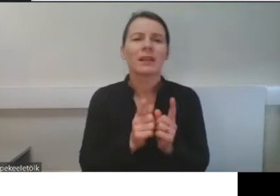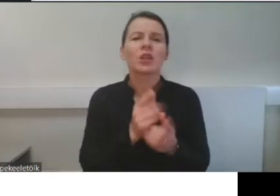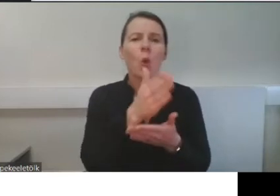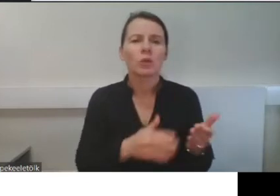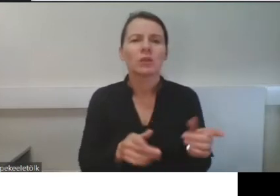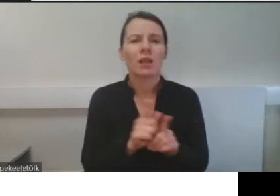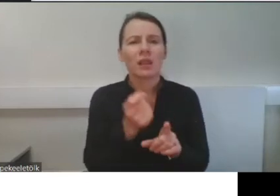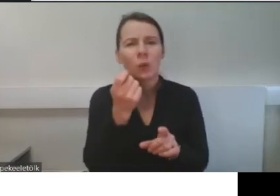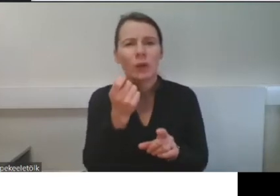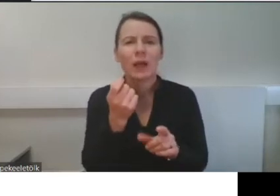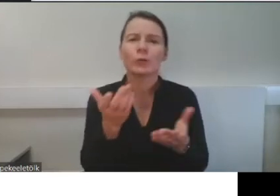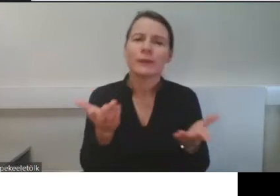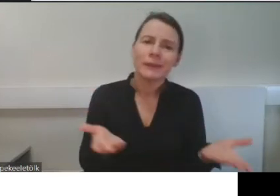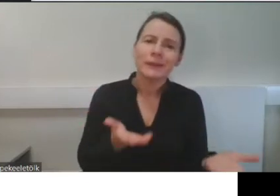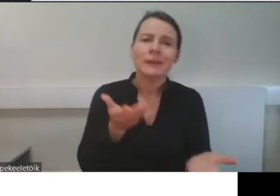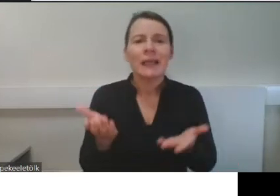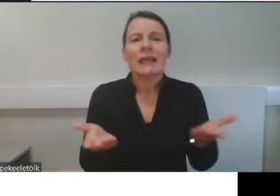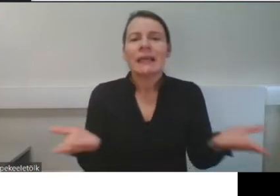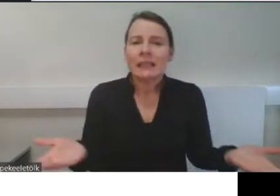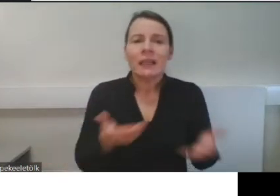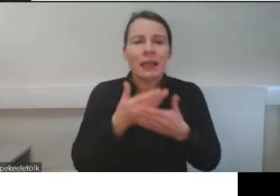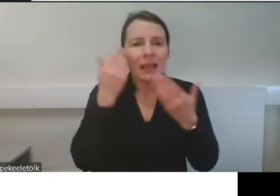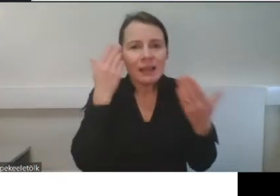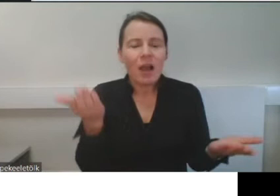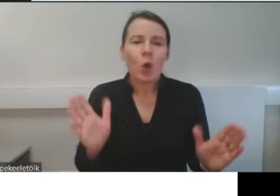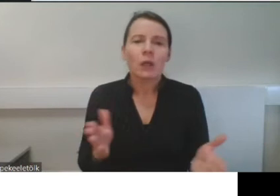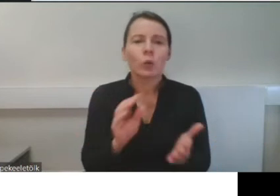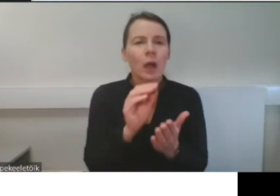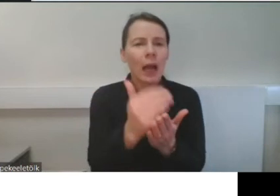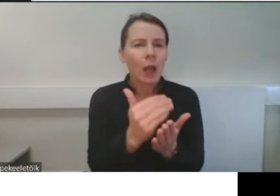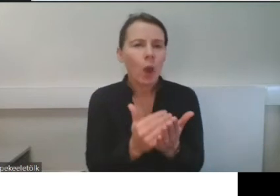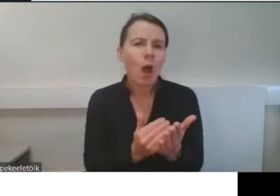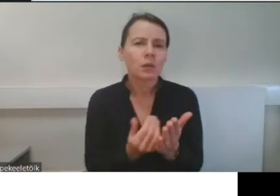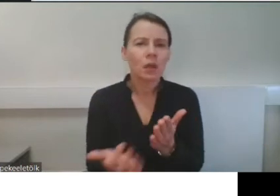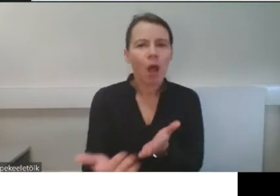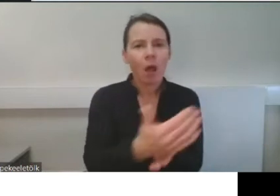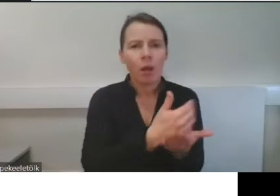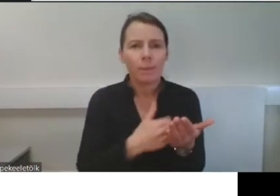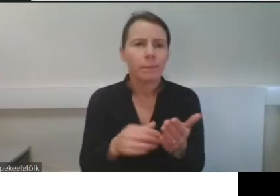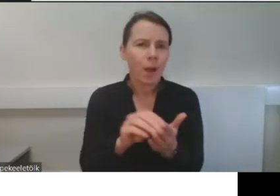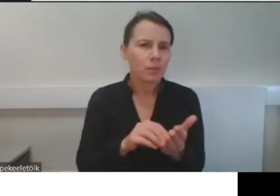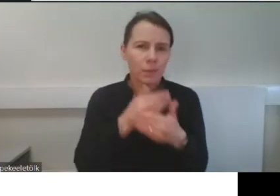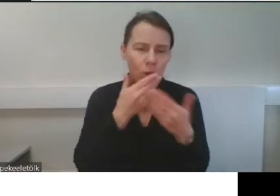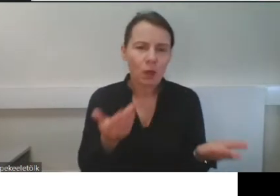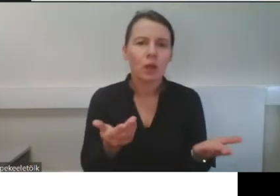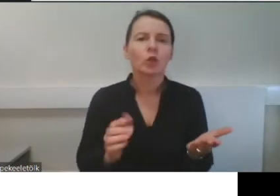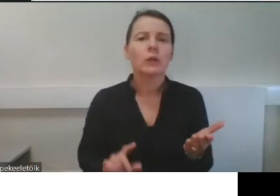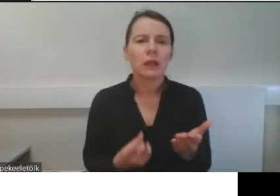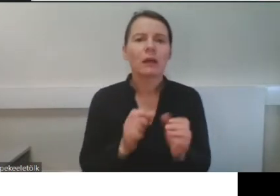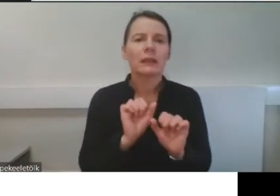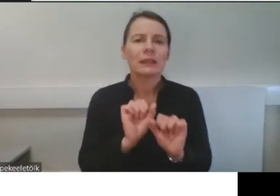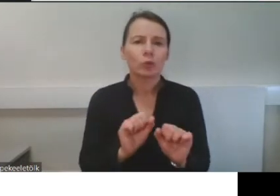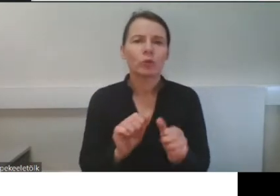Suur aitäh, Marion, et ma näen, et meil laekus juba kolm küsimus siis ettekande jooksul. Et alustaks